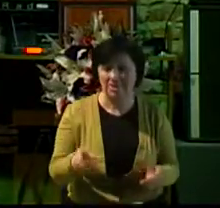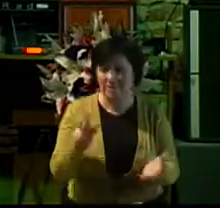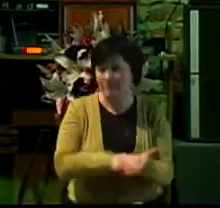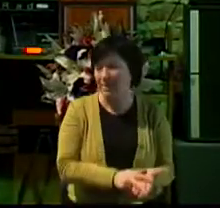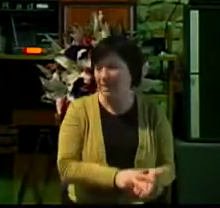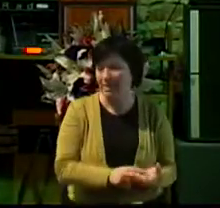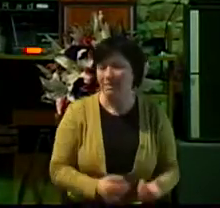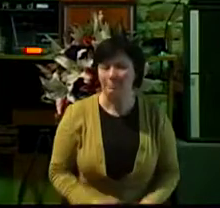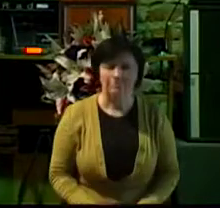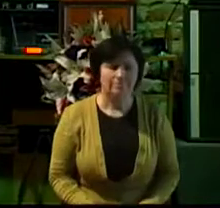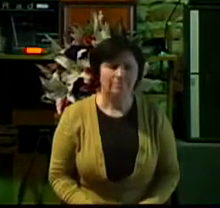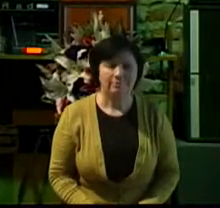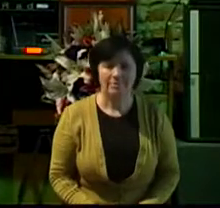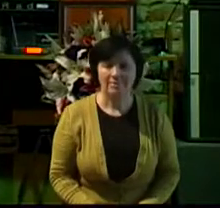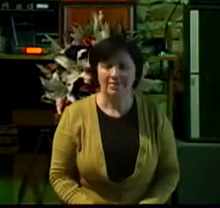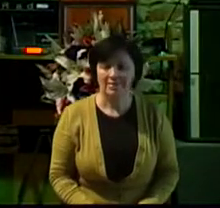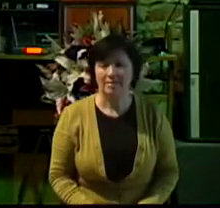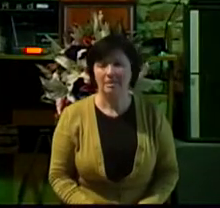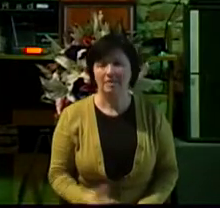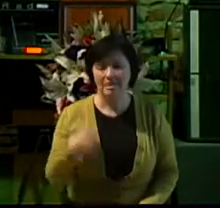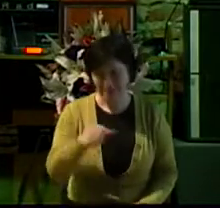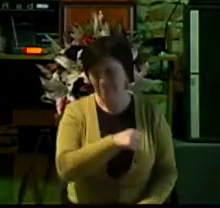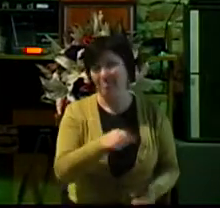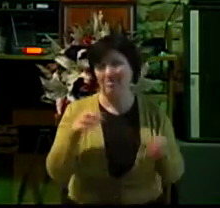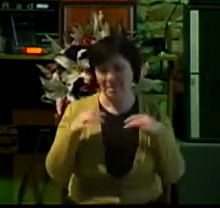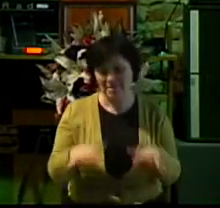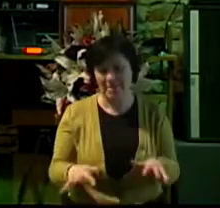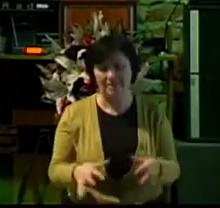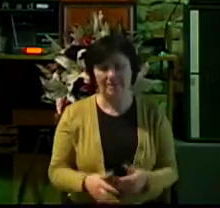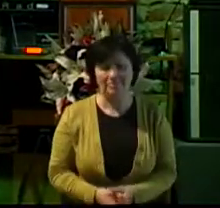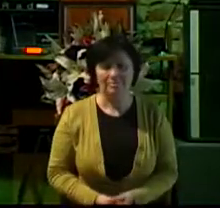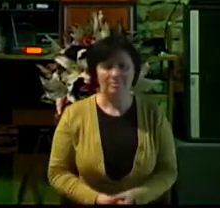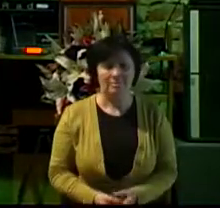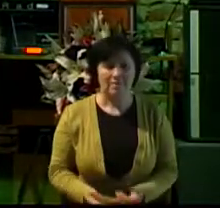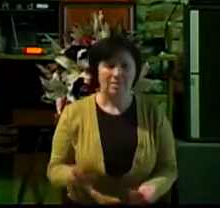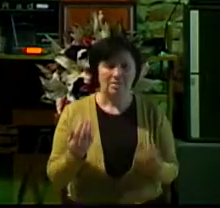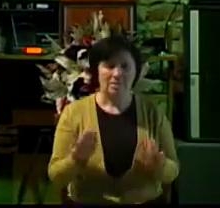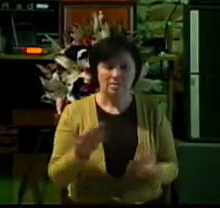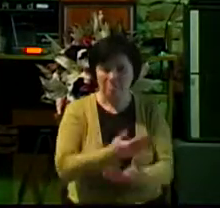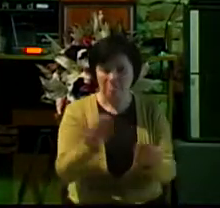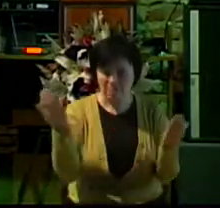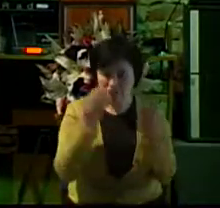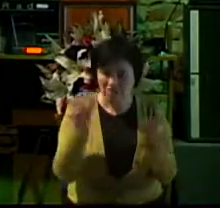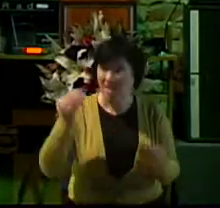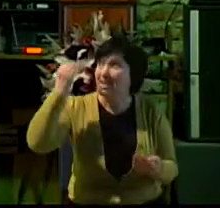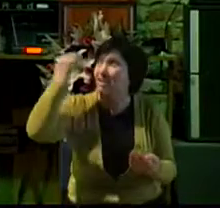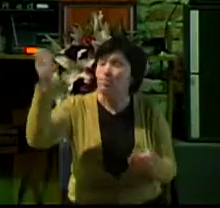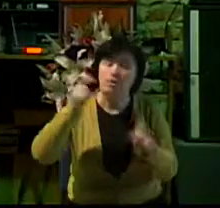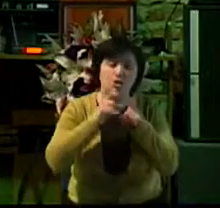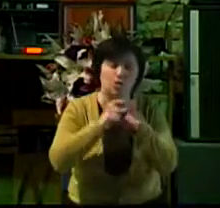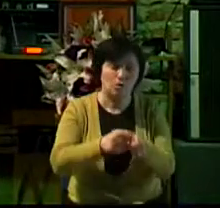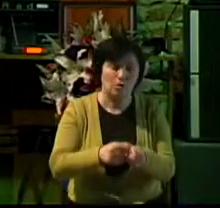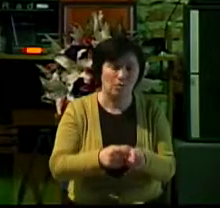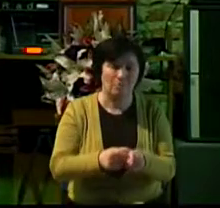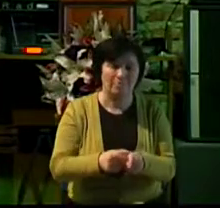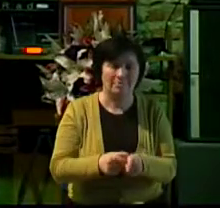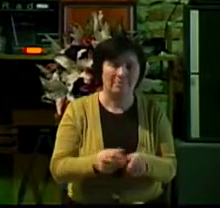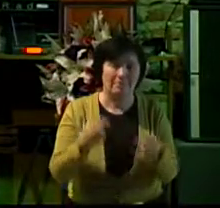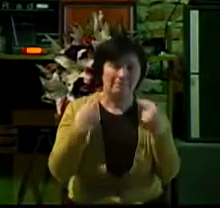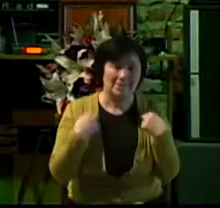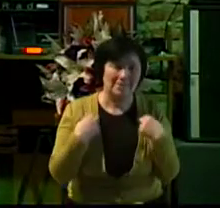правильно, что мы на 100% уверены в своей правоте, и проходило какое-то время, и мы брались за голову, думали, слушай, как я мог так